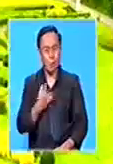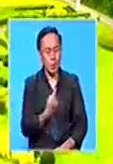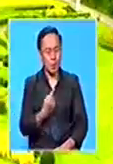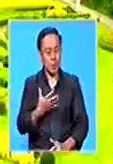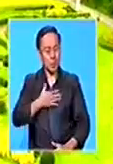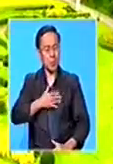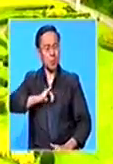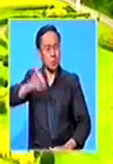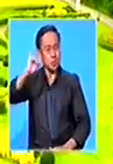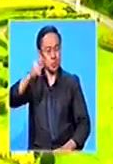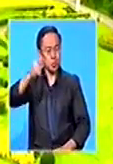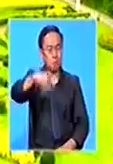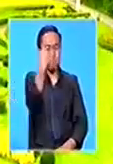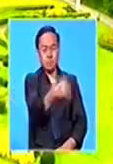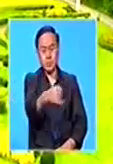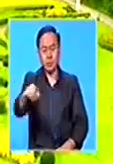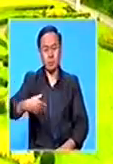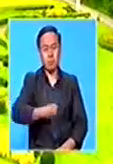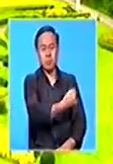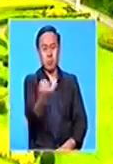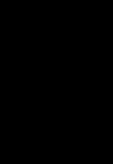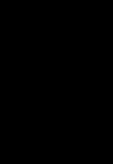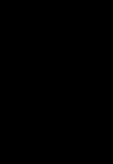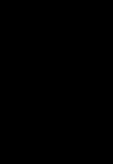ถูกคนเดียวนะคนอื่นผิดหมดไม่